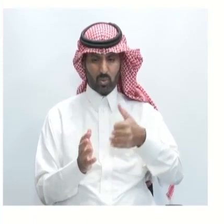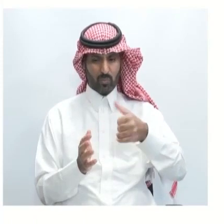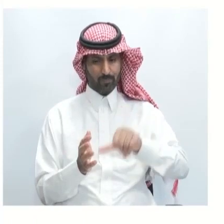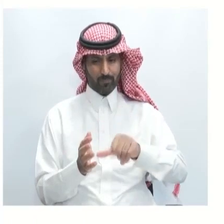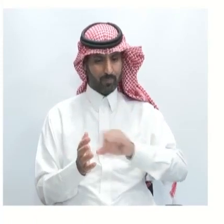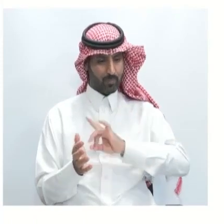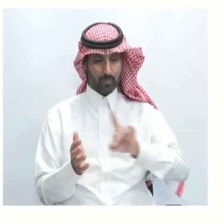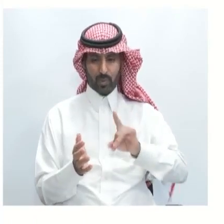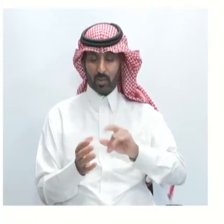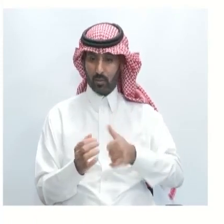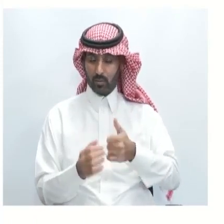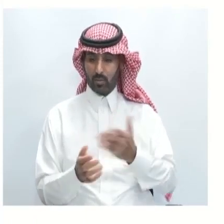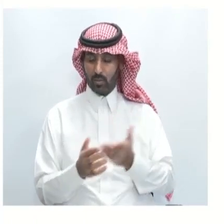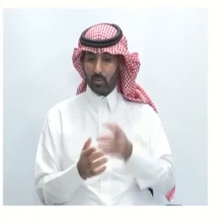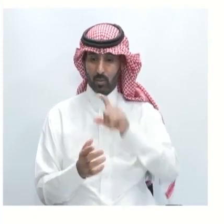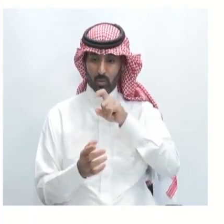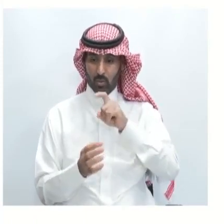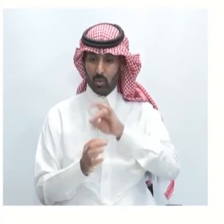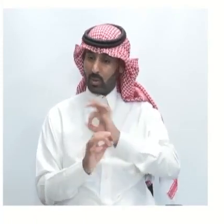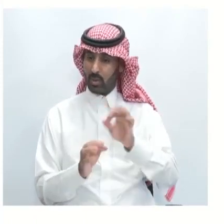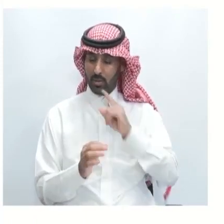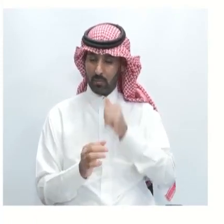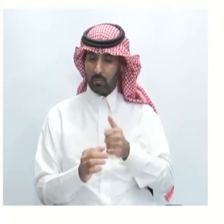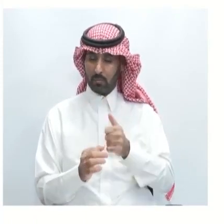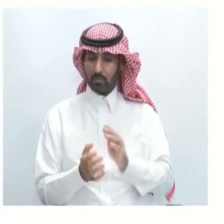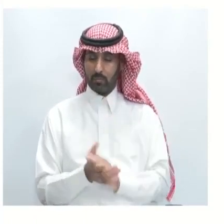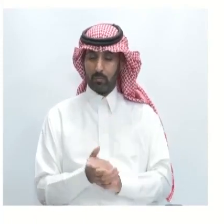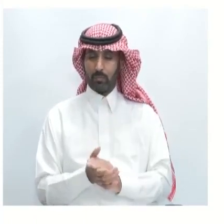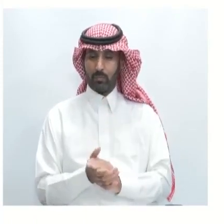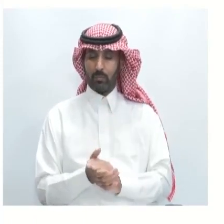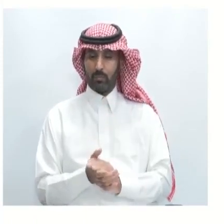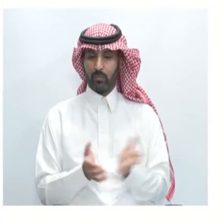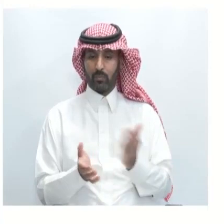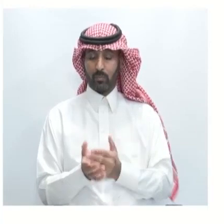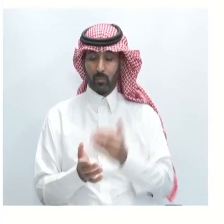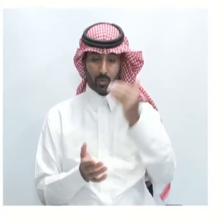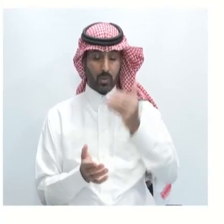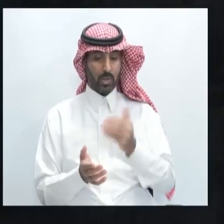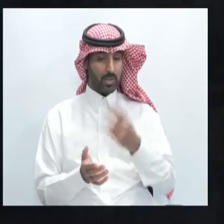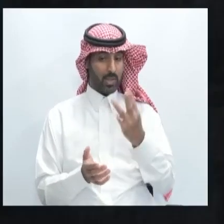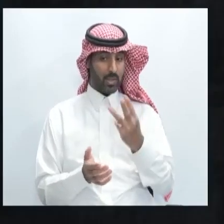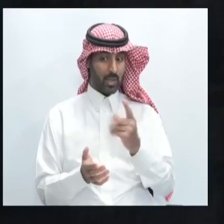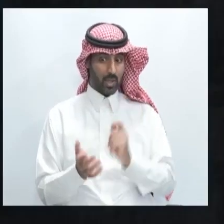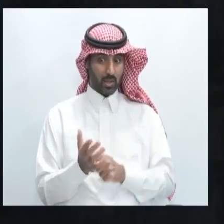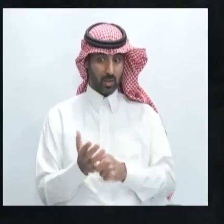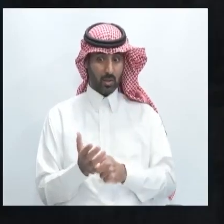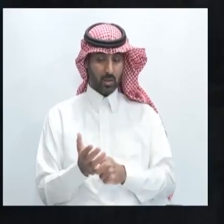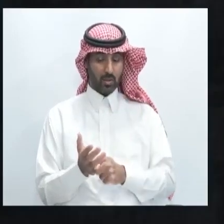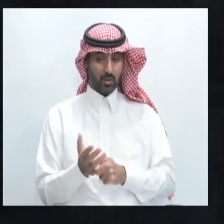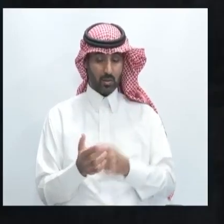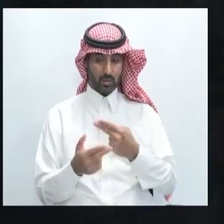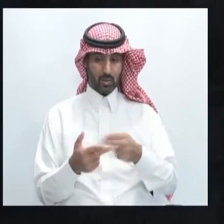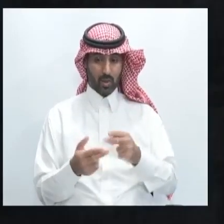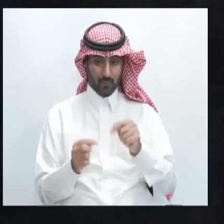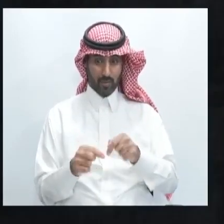النتيجه اذا تويتر غير سيء طيب هنا بهذا الشكل الثالث هل حققنا الشرطان